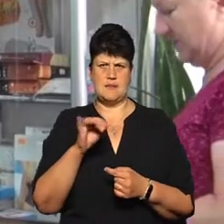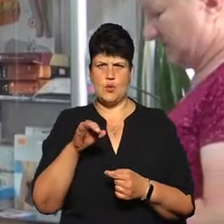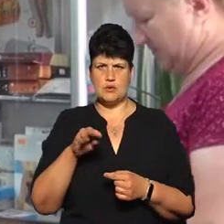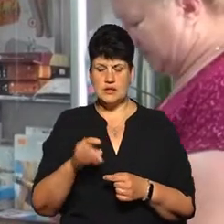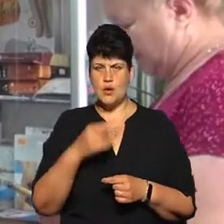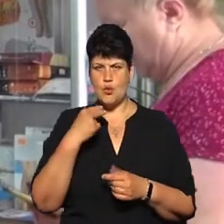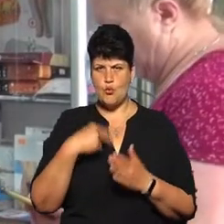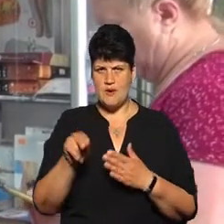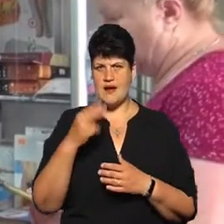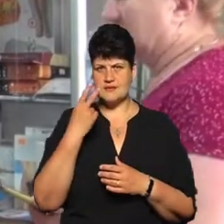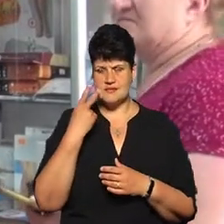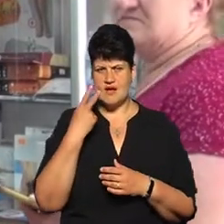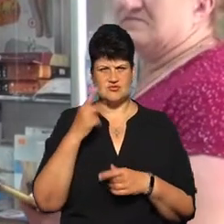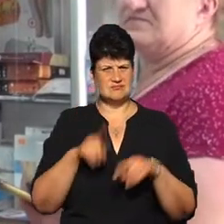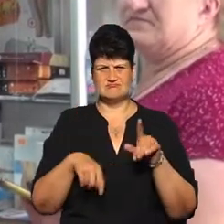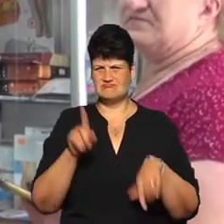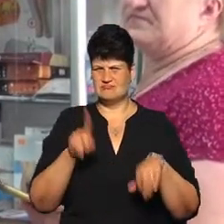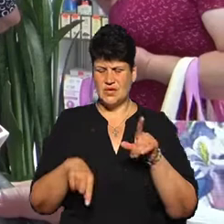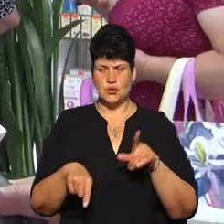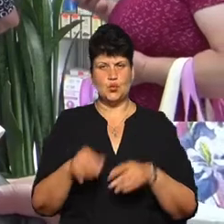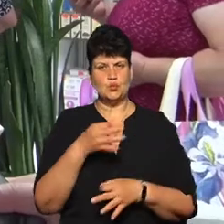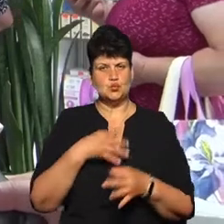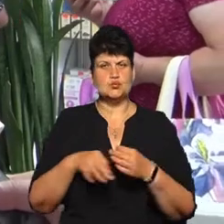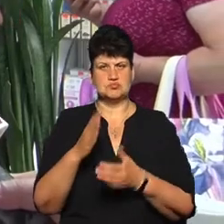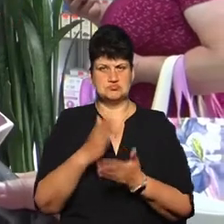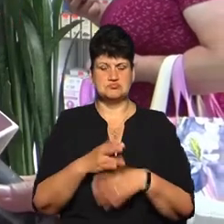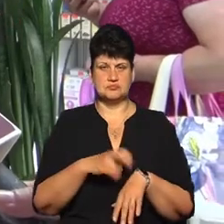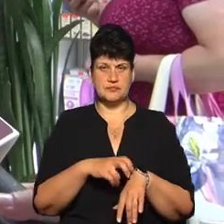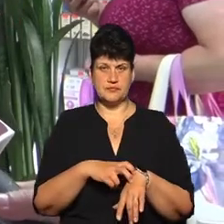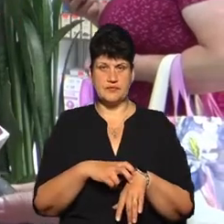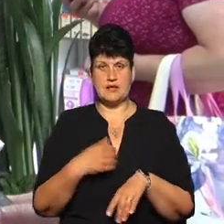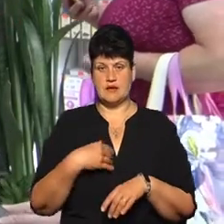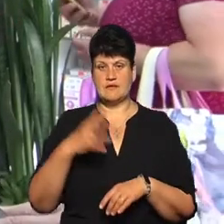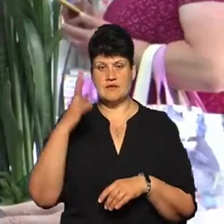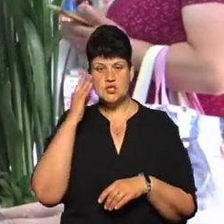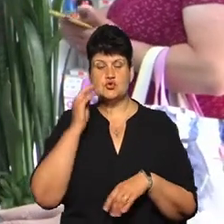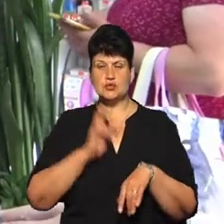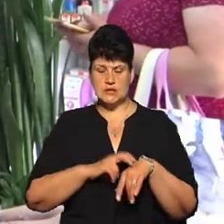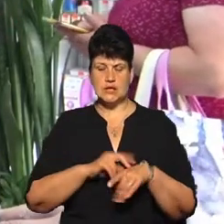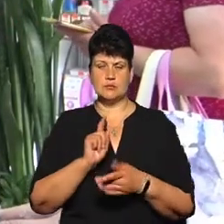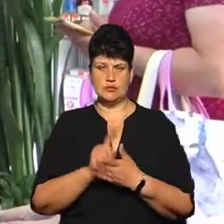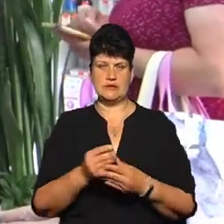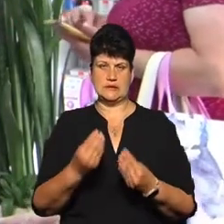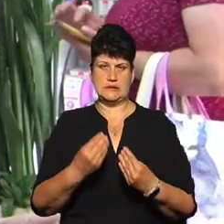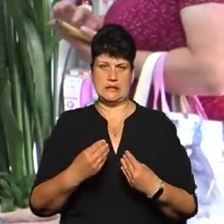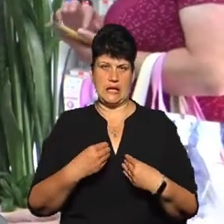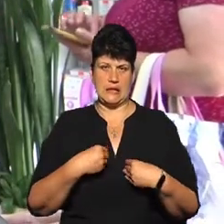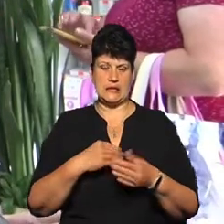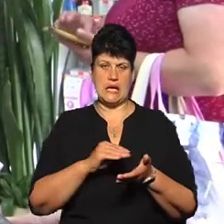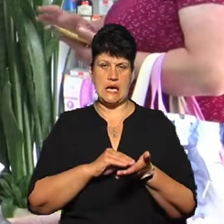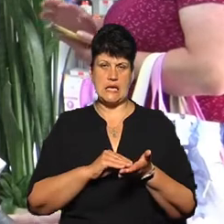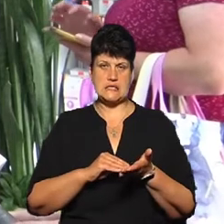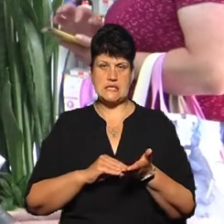перед цим консультується з сімейним лікарем. Я рахую, що повинен давати лікар рецепт